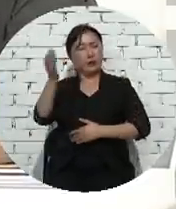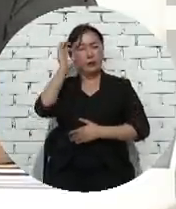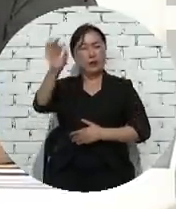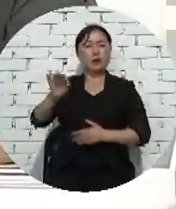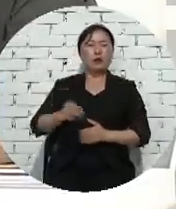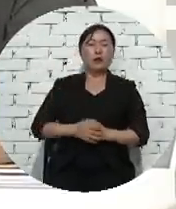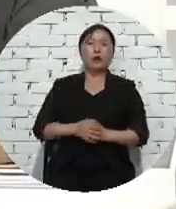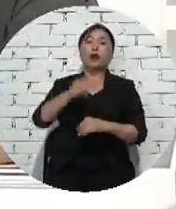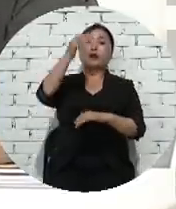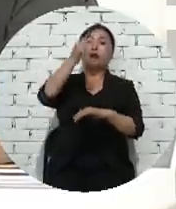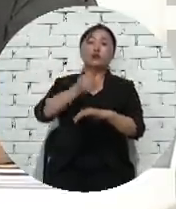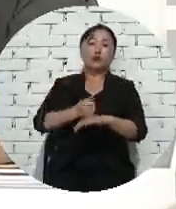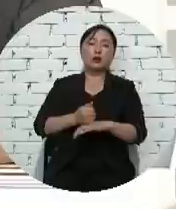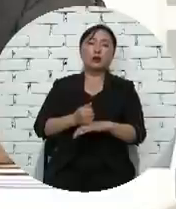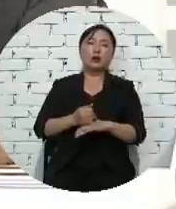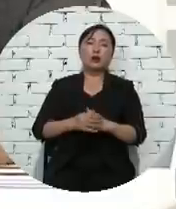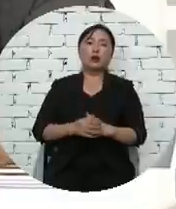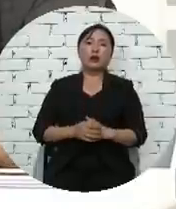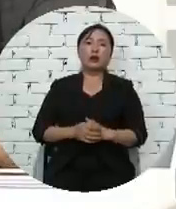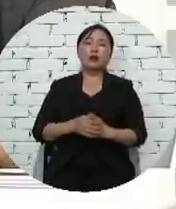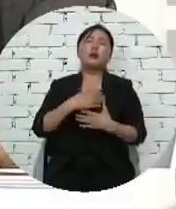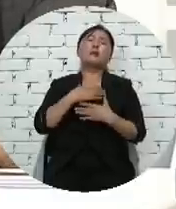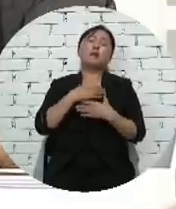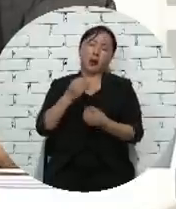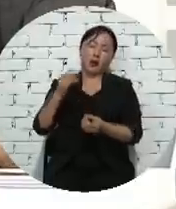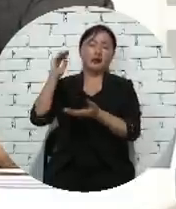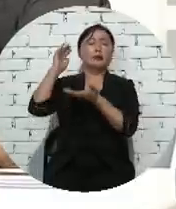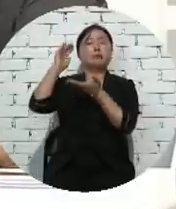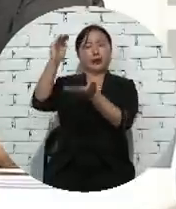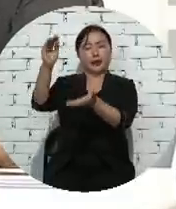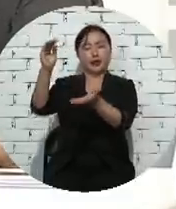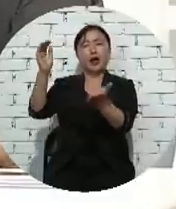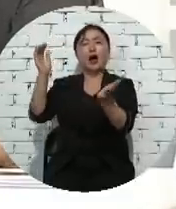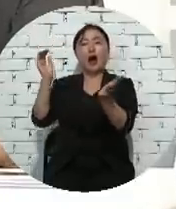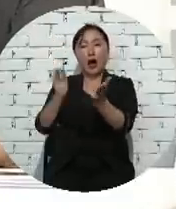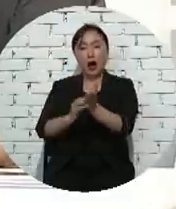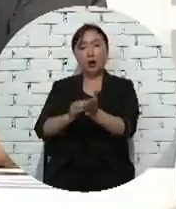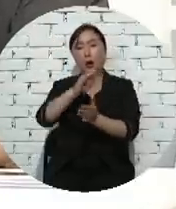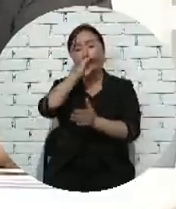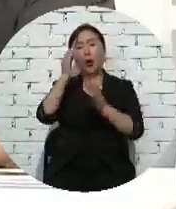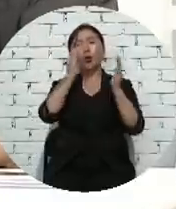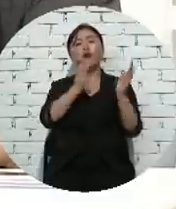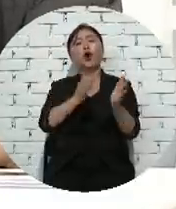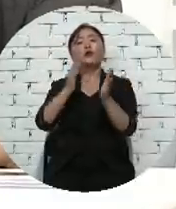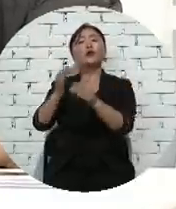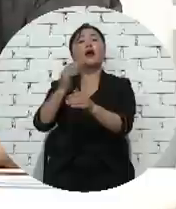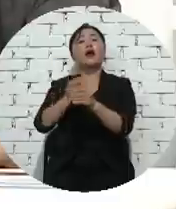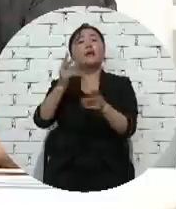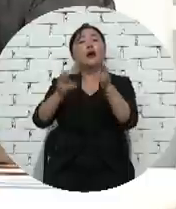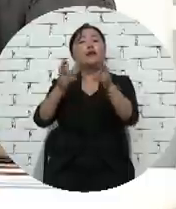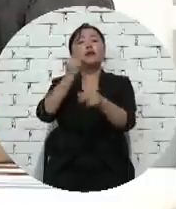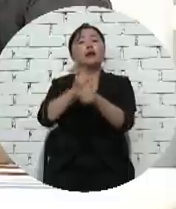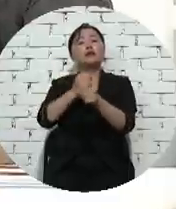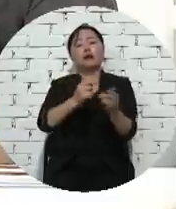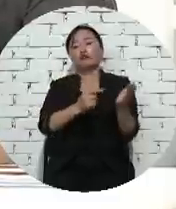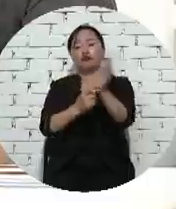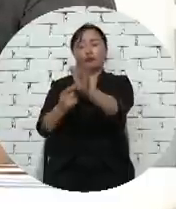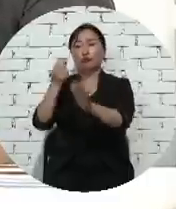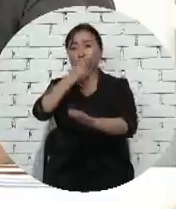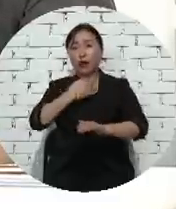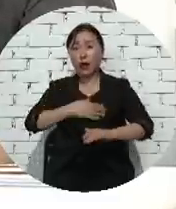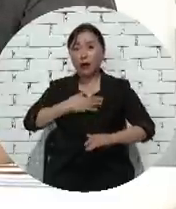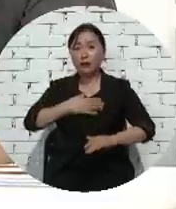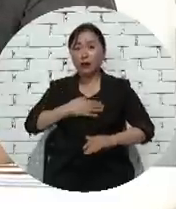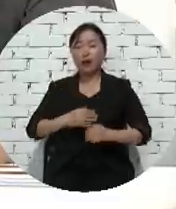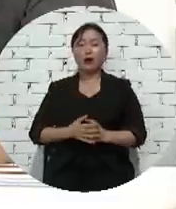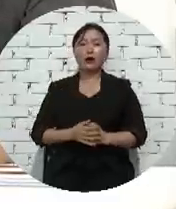인터뷰를 하고 나면은 편한 얘기들 다 하고 그게 이제 정리가 돼서 지면에 나가는 거로 생각을 했다가 그렇게 이제